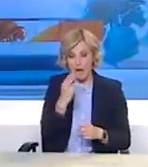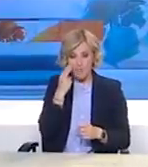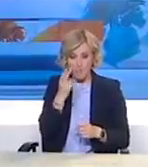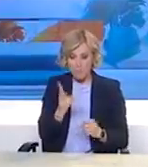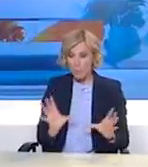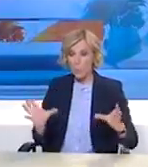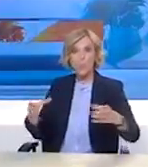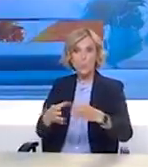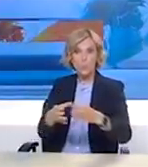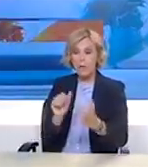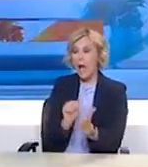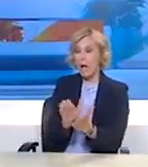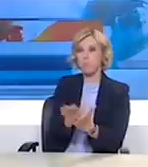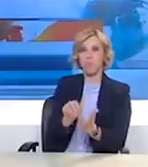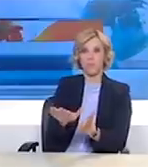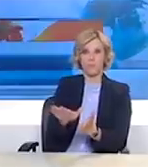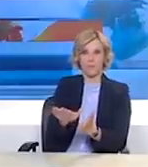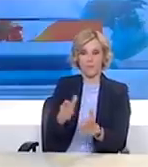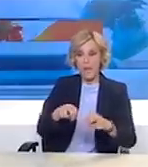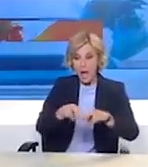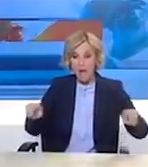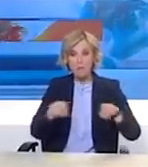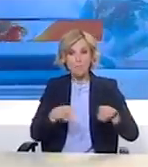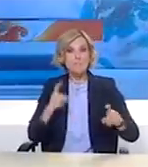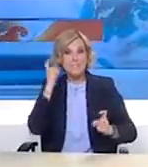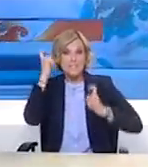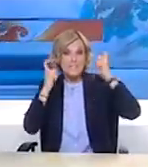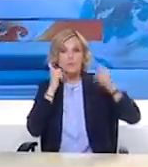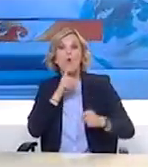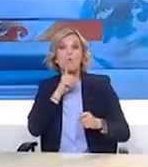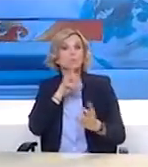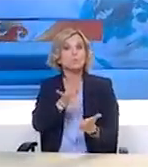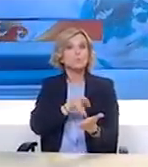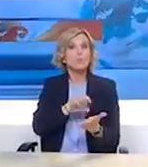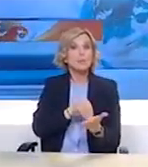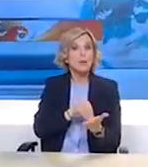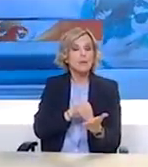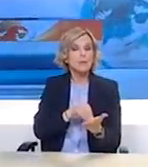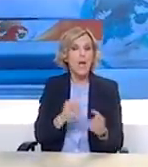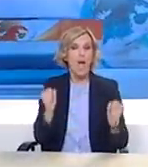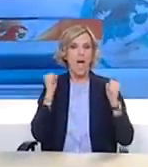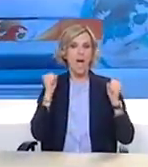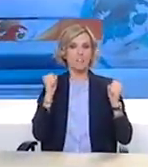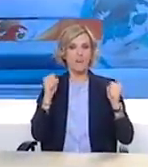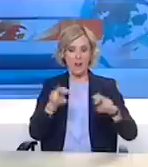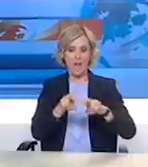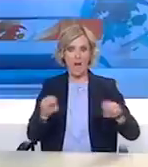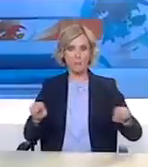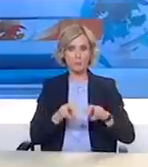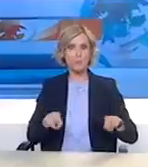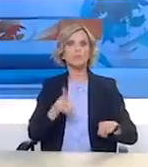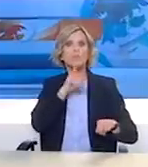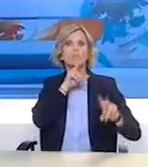πολύ συνωστισμός, πρέπει να το αποφεύγουμε. Σκεφτείτε πώς συμπεριφέρεστε μέσα στο σούπερ μάρκετ. Κρατήστε ασφαλείς αποστάσεις και όταν περπατάτε